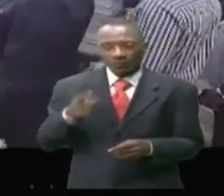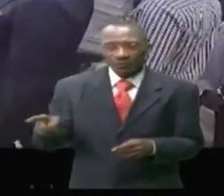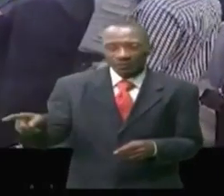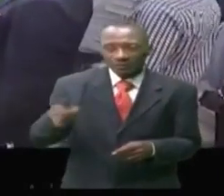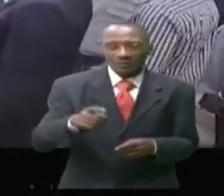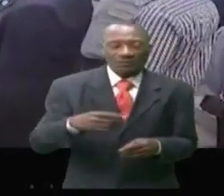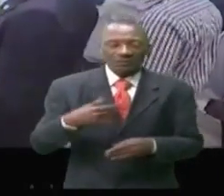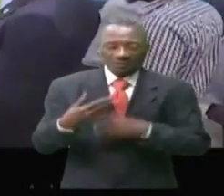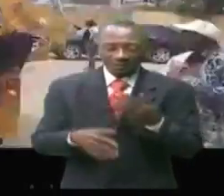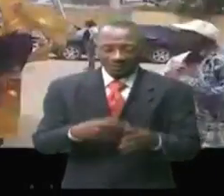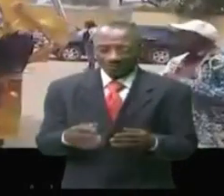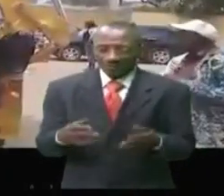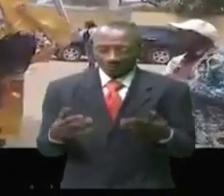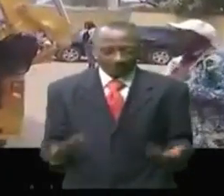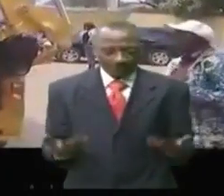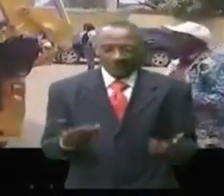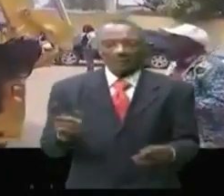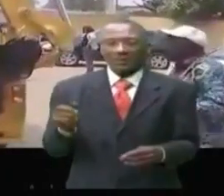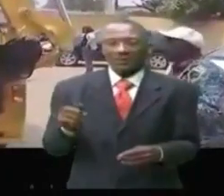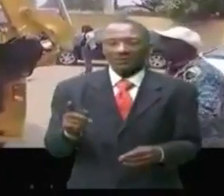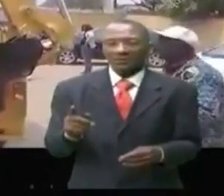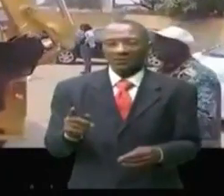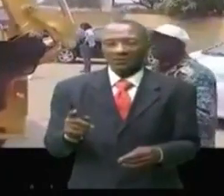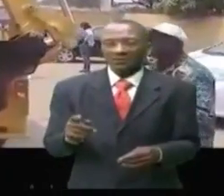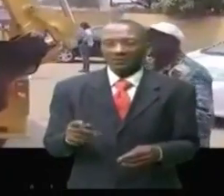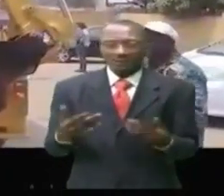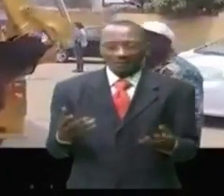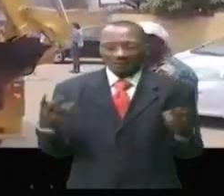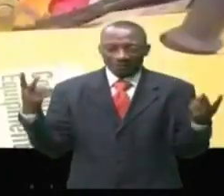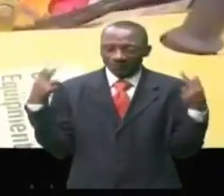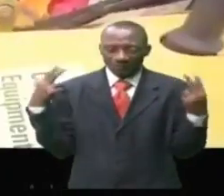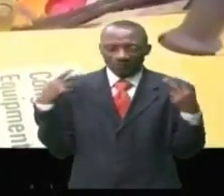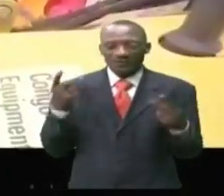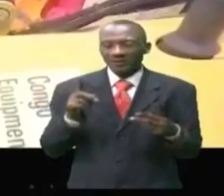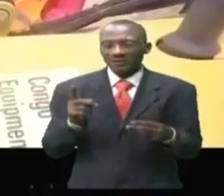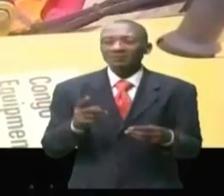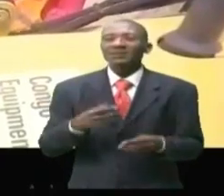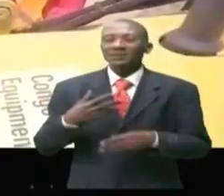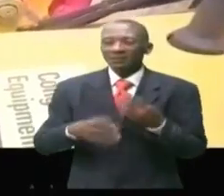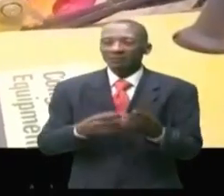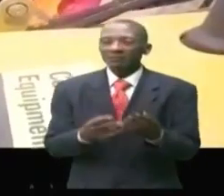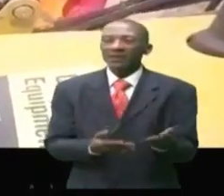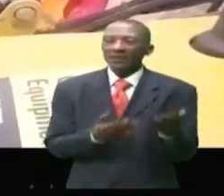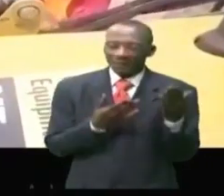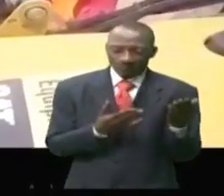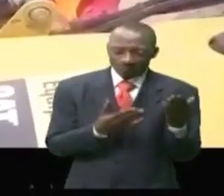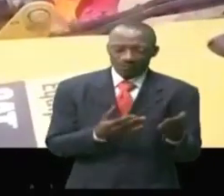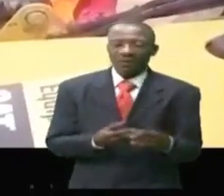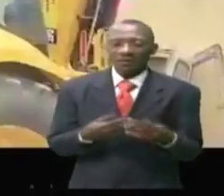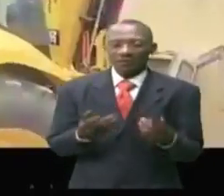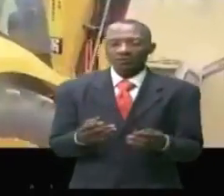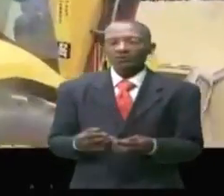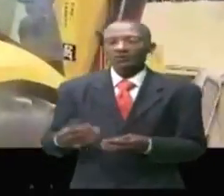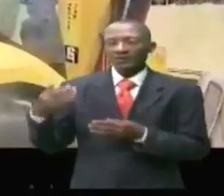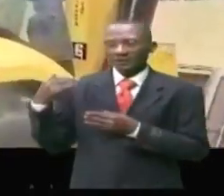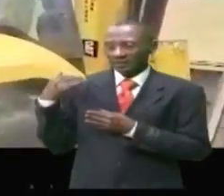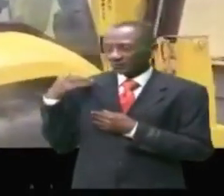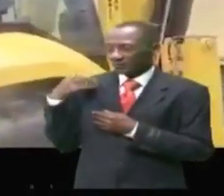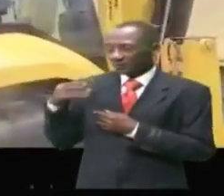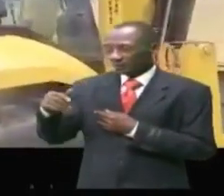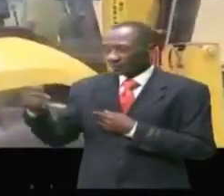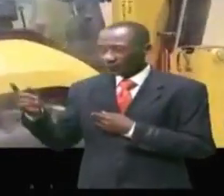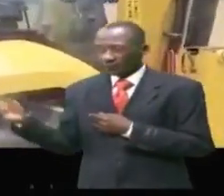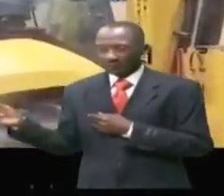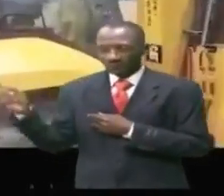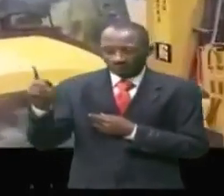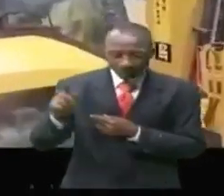d'une haute technologie, connecté sur satellite et à une gestion efficiente du carburant, a aussi